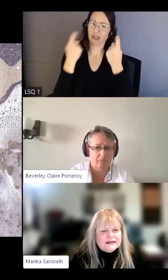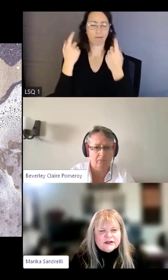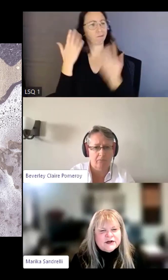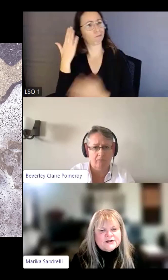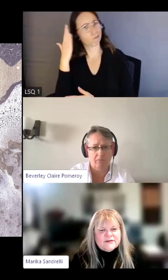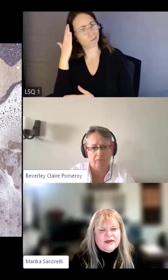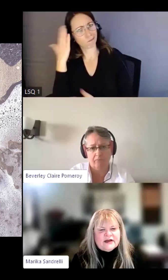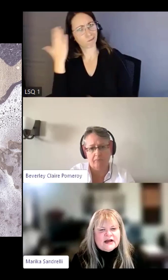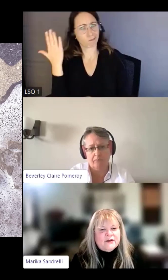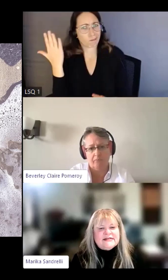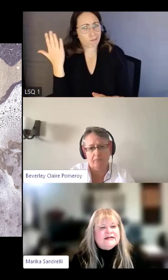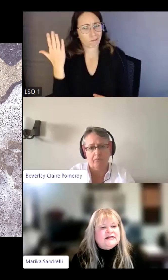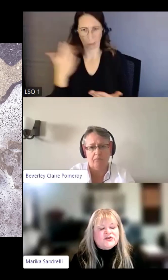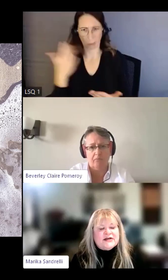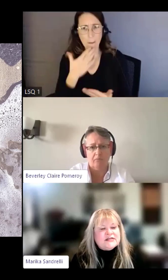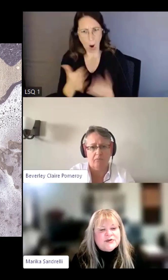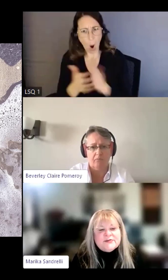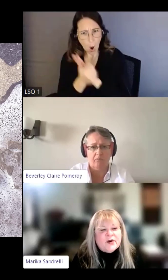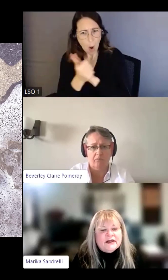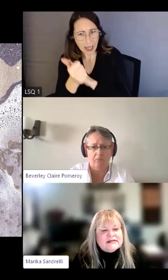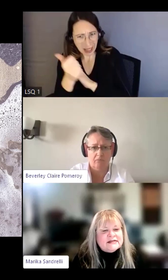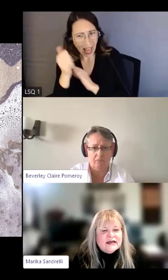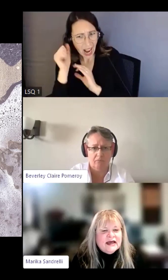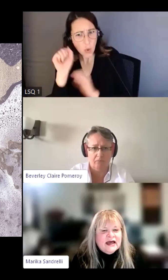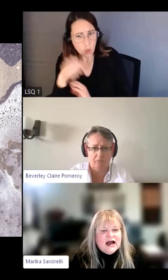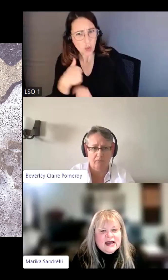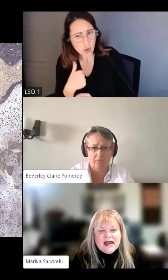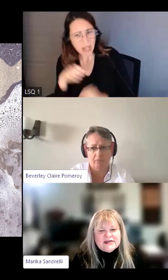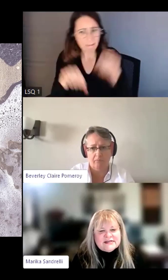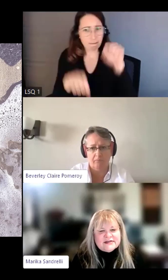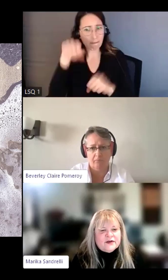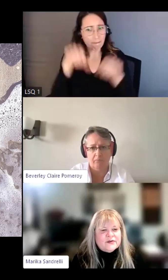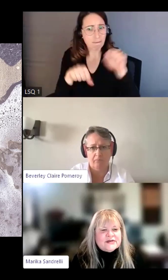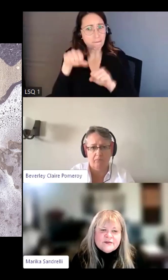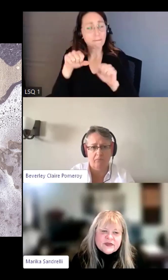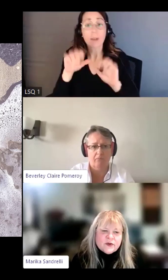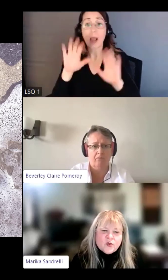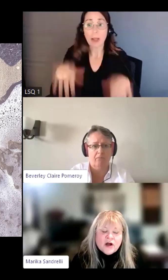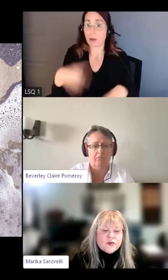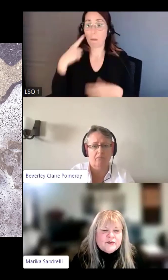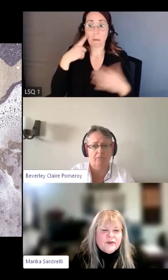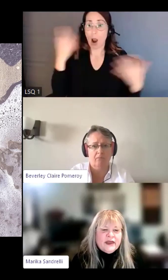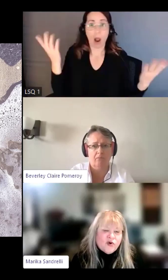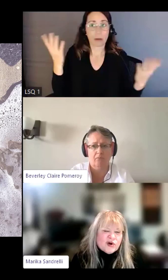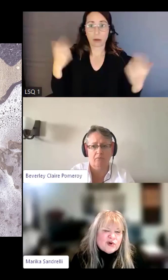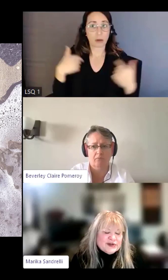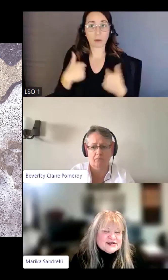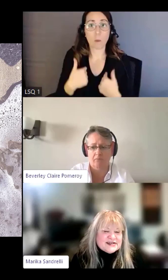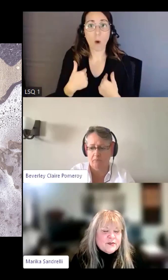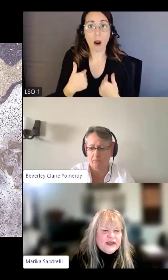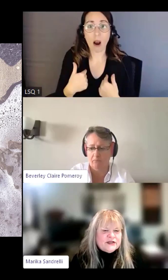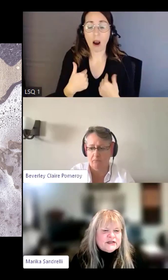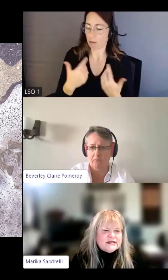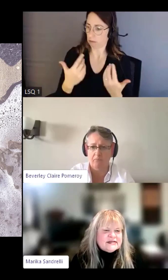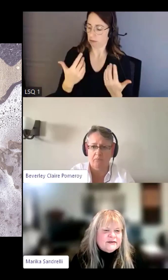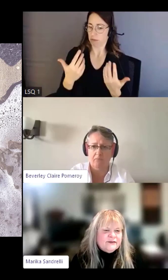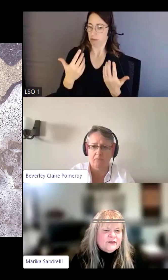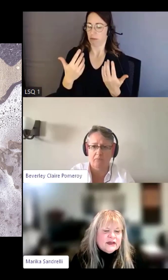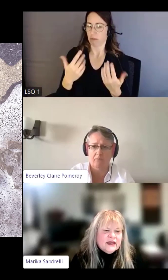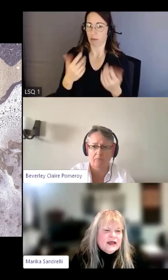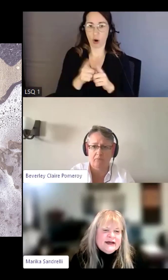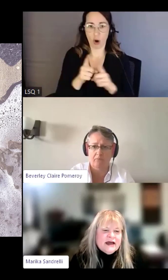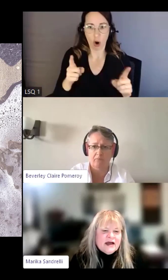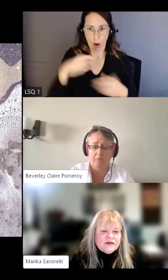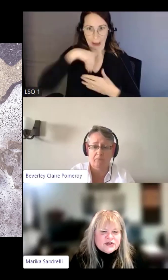il ne m'est pas passé à l'esprit que c'était une réponse que j'apportais et c'était dû à la